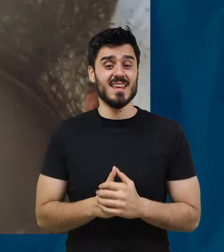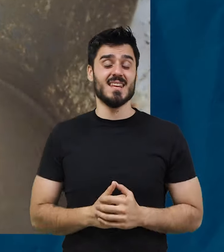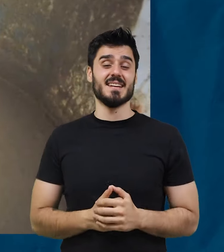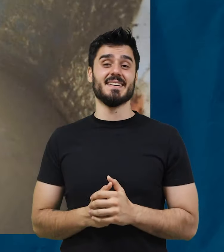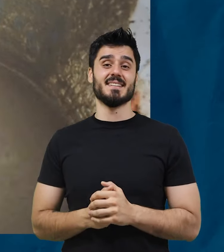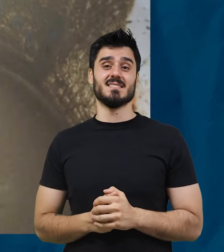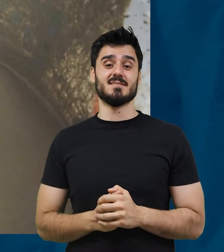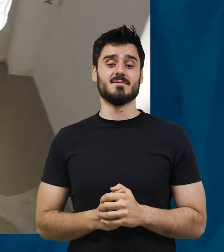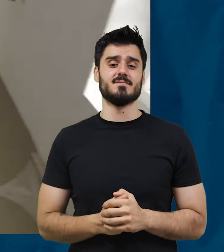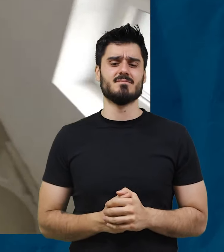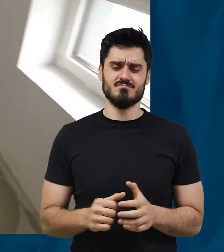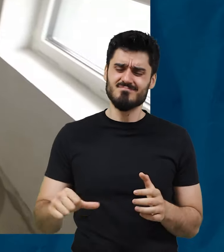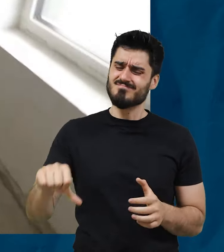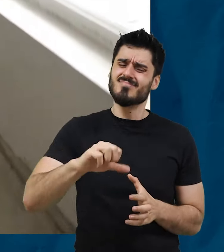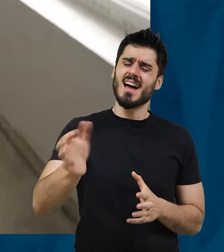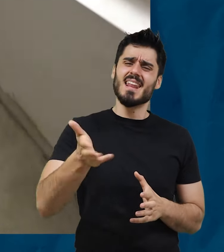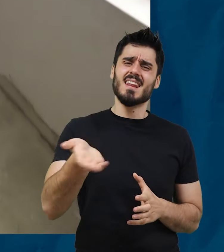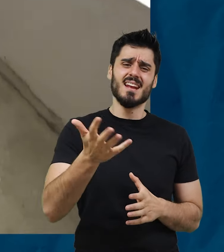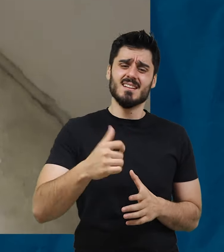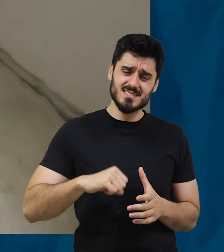ево.